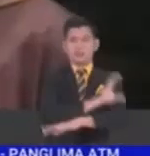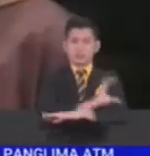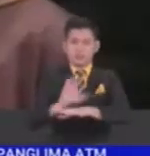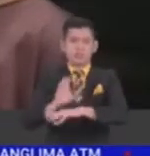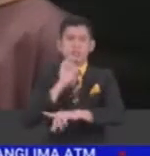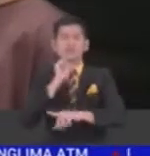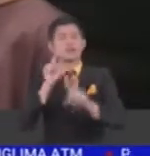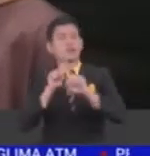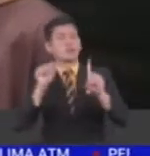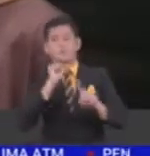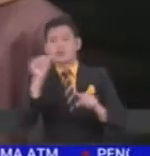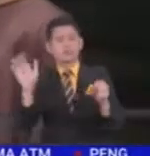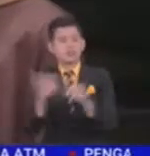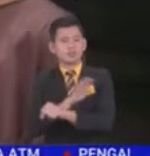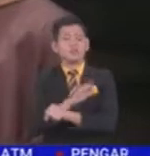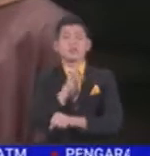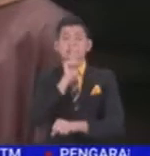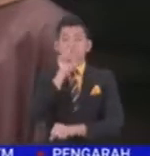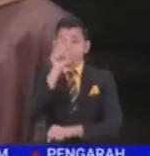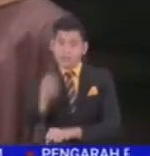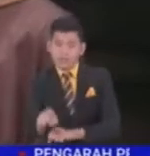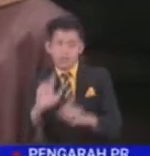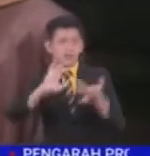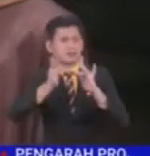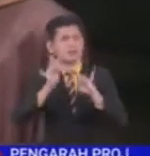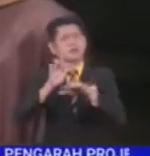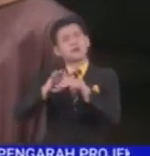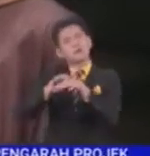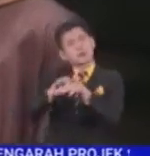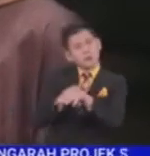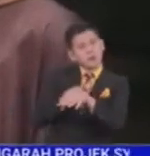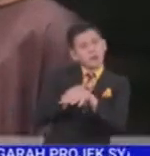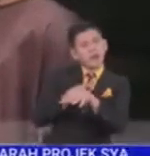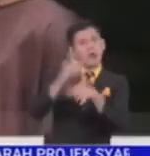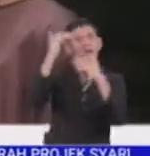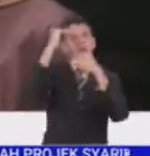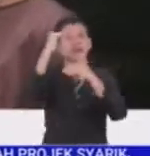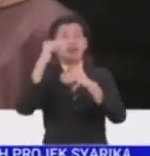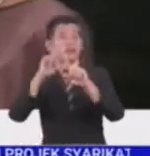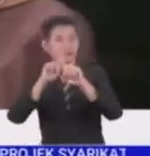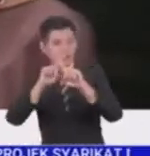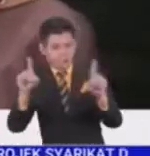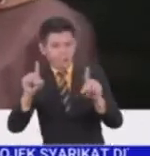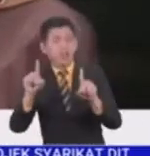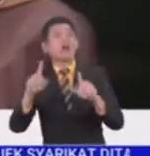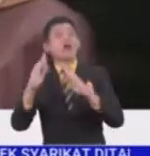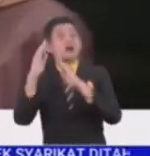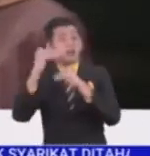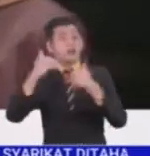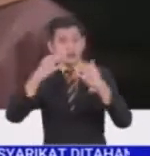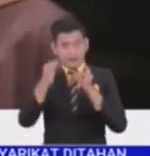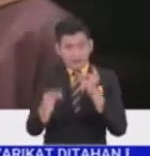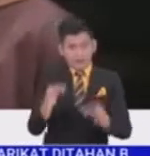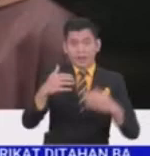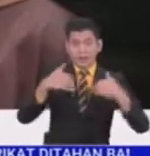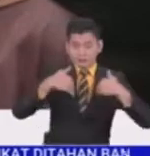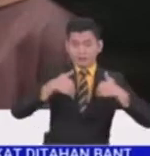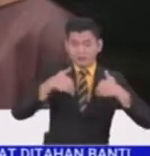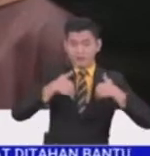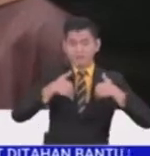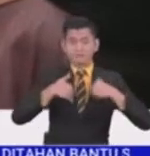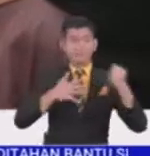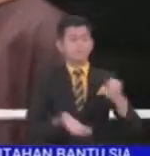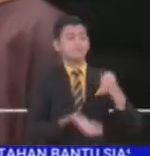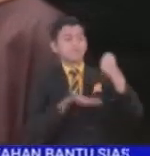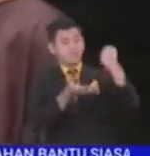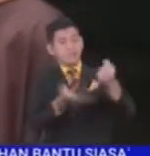Ataupun internet tu sangat-sangat slow ataupun limited. Jadi harapnya dengan adanya di dalam